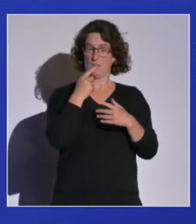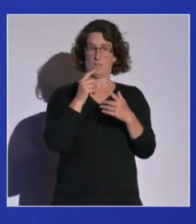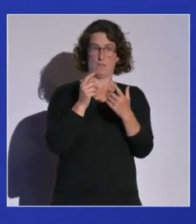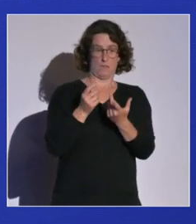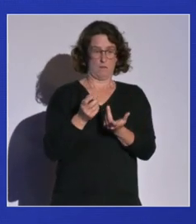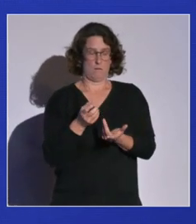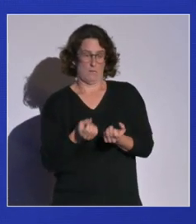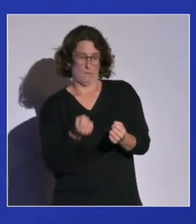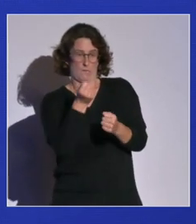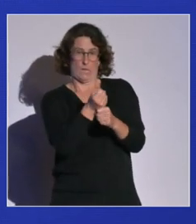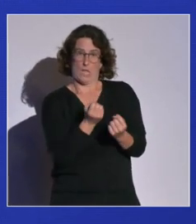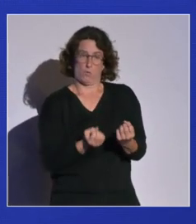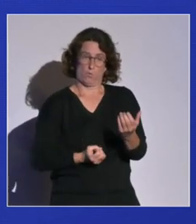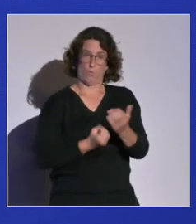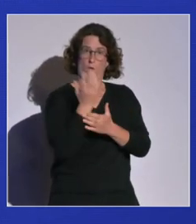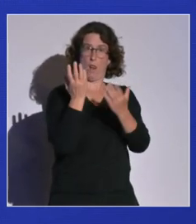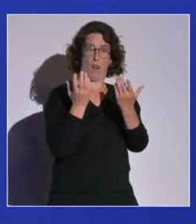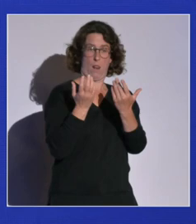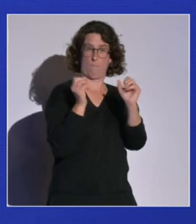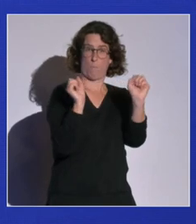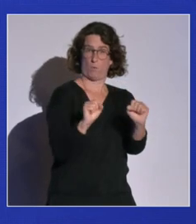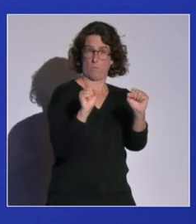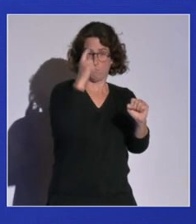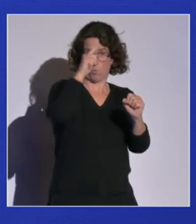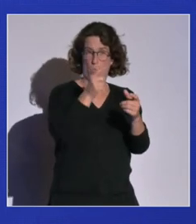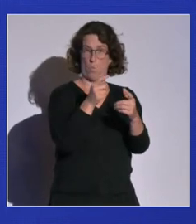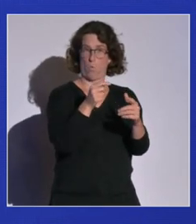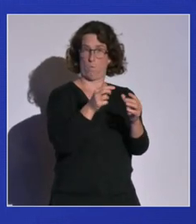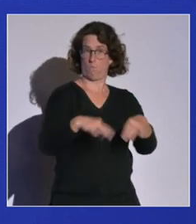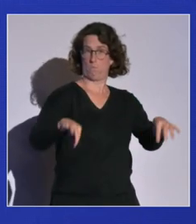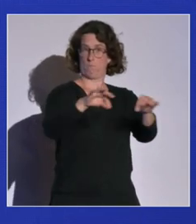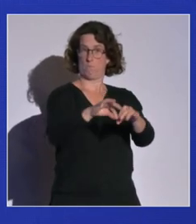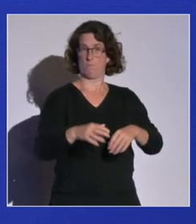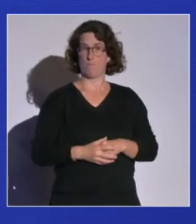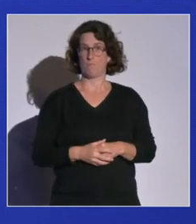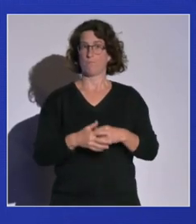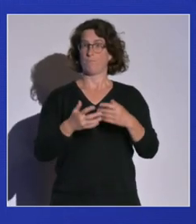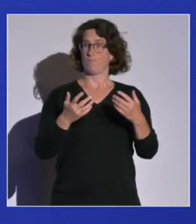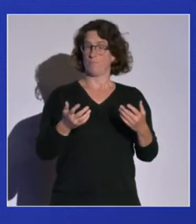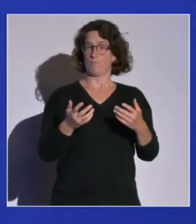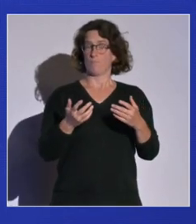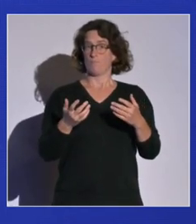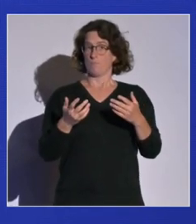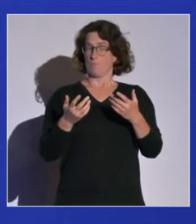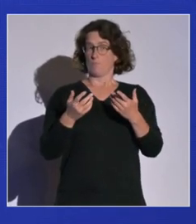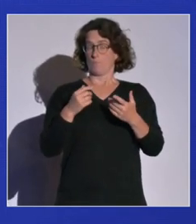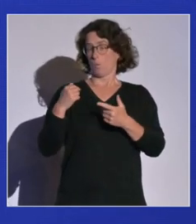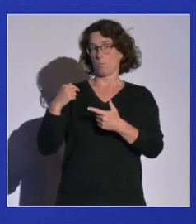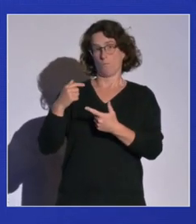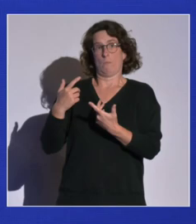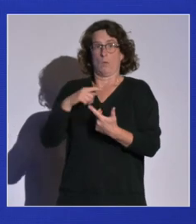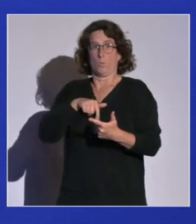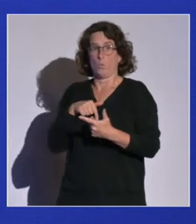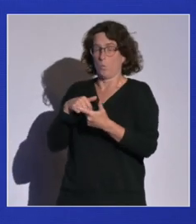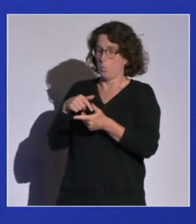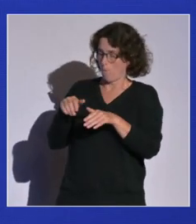une nation. Hélas, dans les décennies qui viennent de passer, on a on s'est endetté pour le fonctionnement et